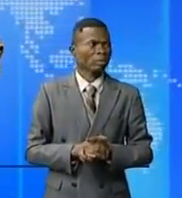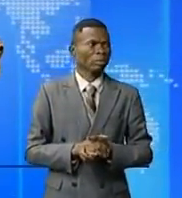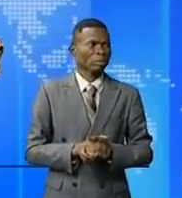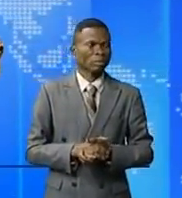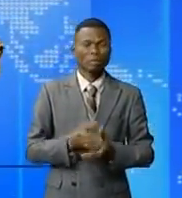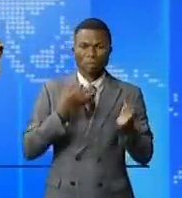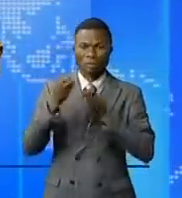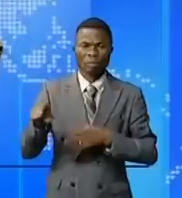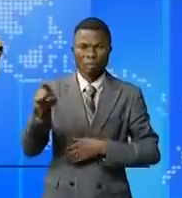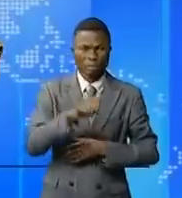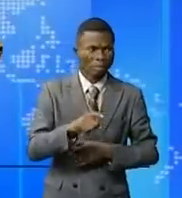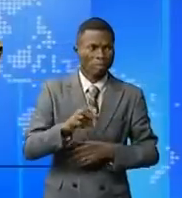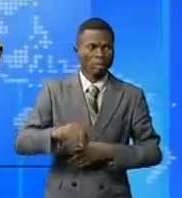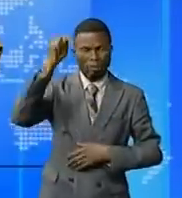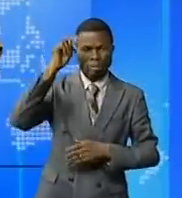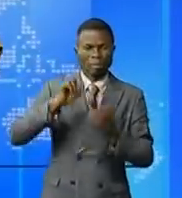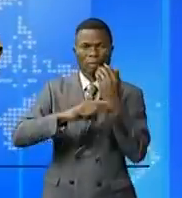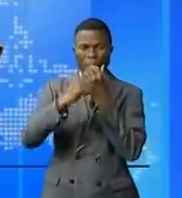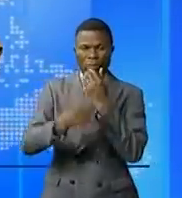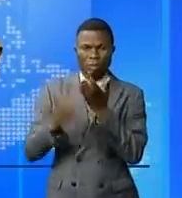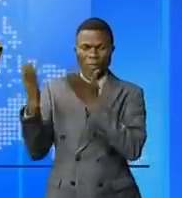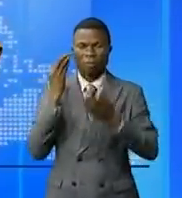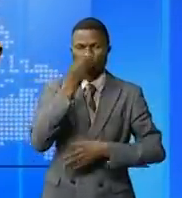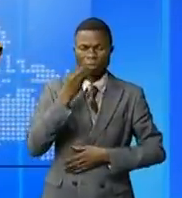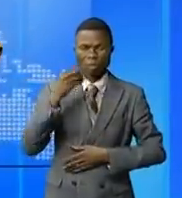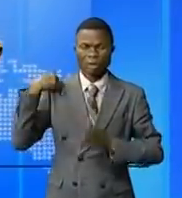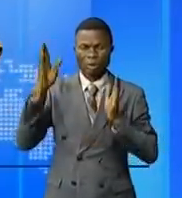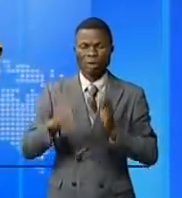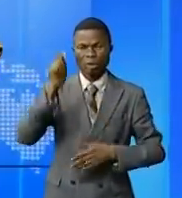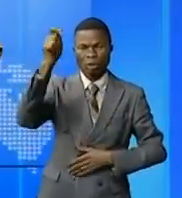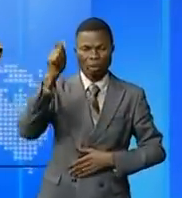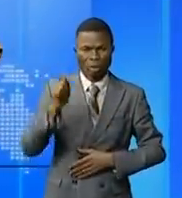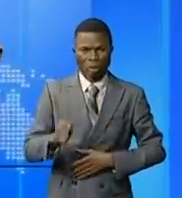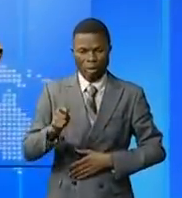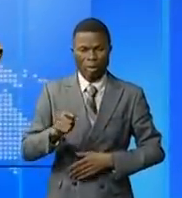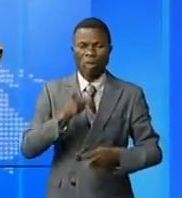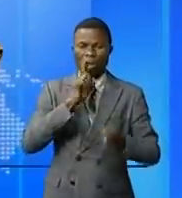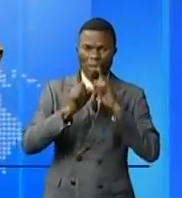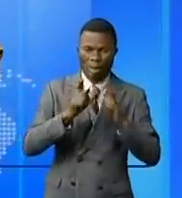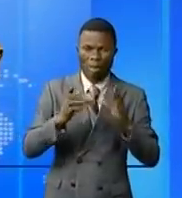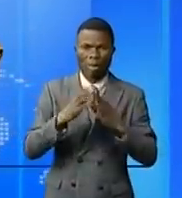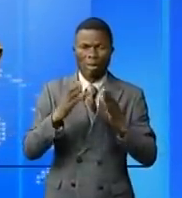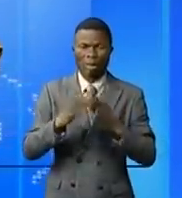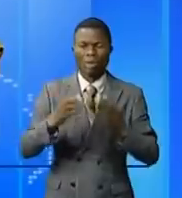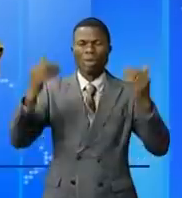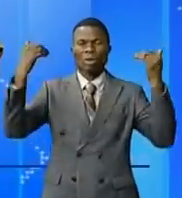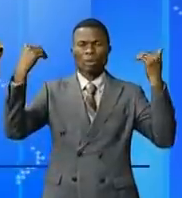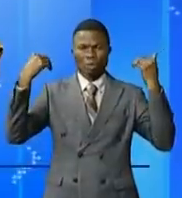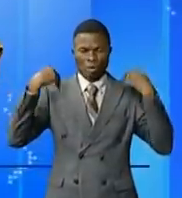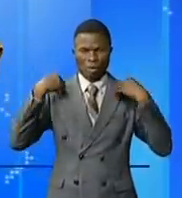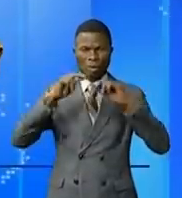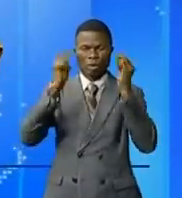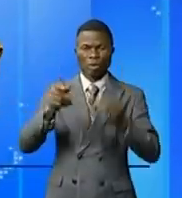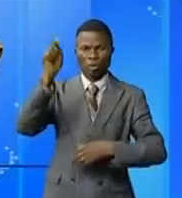Je vous le disais, dans le Nord Kivu, le porte-parole du gouverneur militaire s'est entretenu avec les leaders des